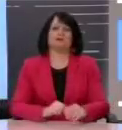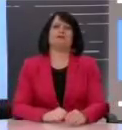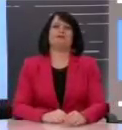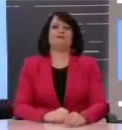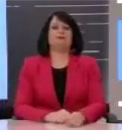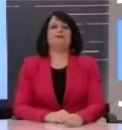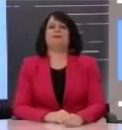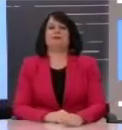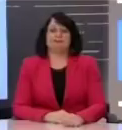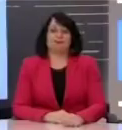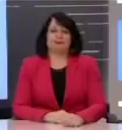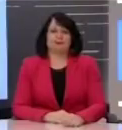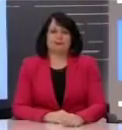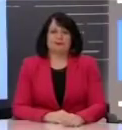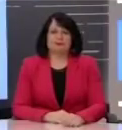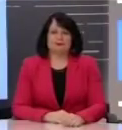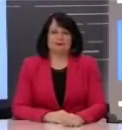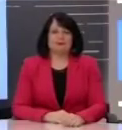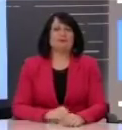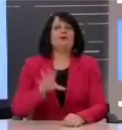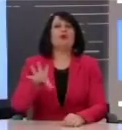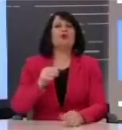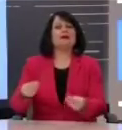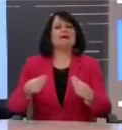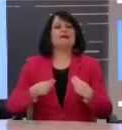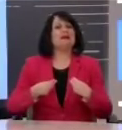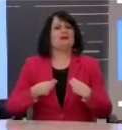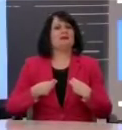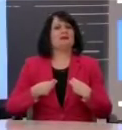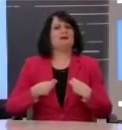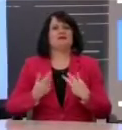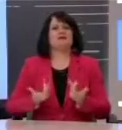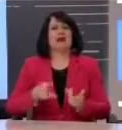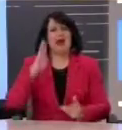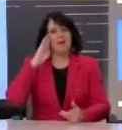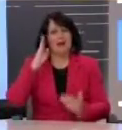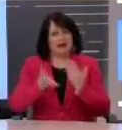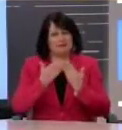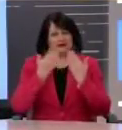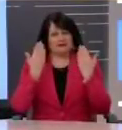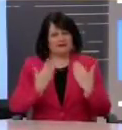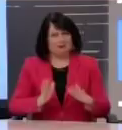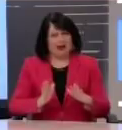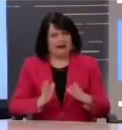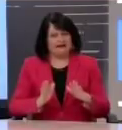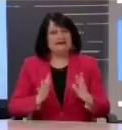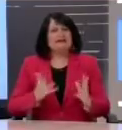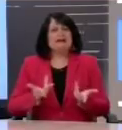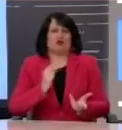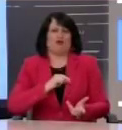Θοδωράκης, σε αυτά που αποκομίσαμε από την επίσκεψη στις ΗΠΑ.